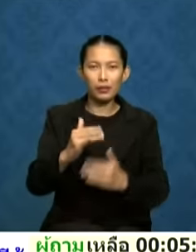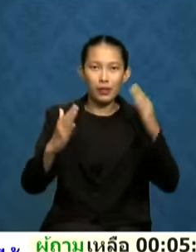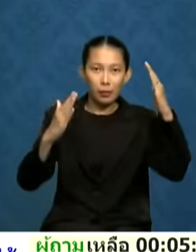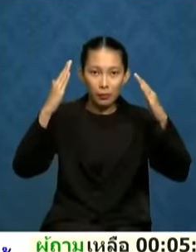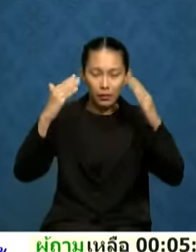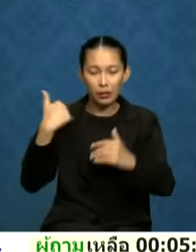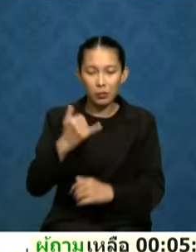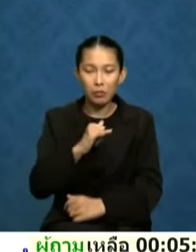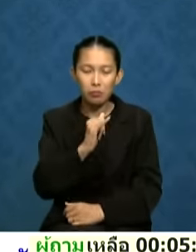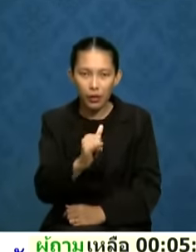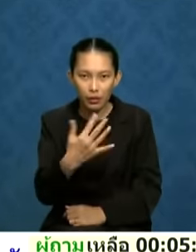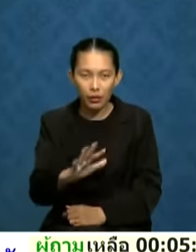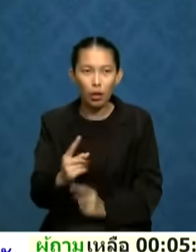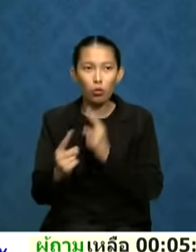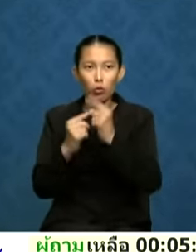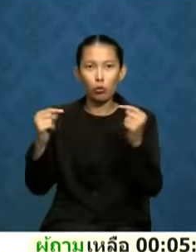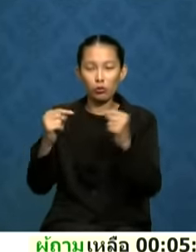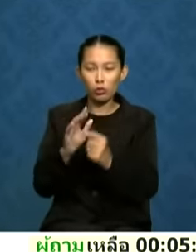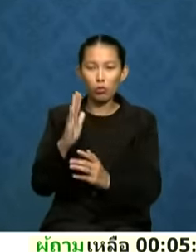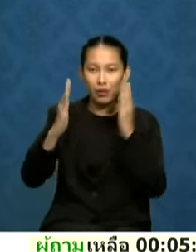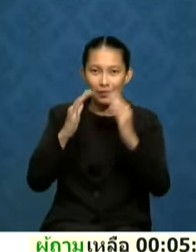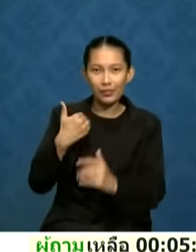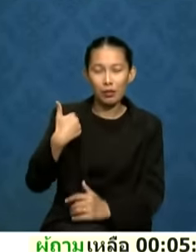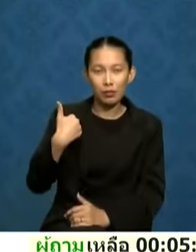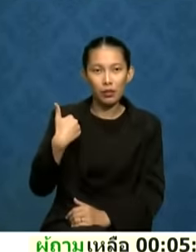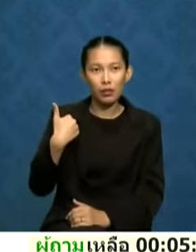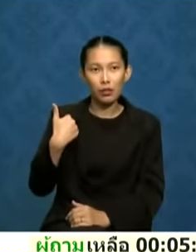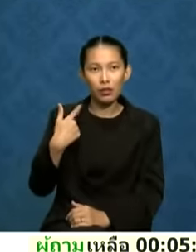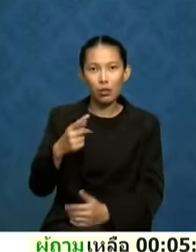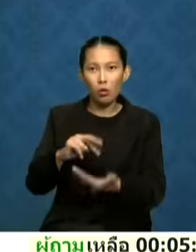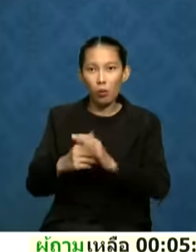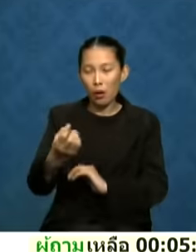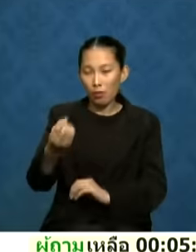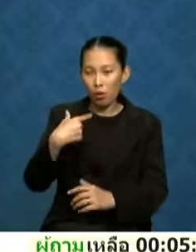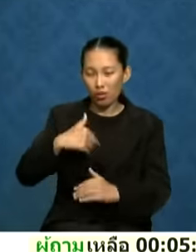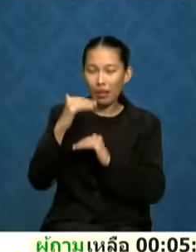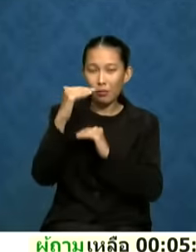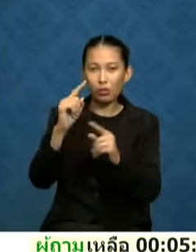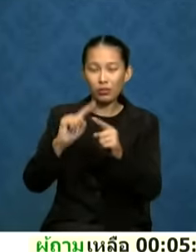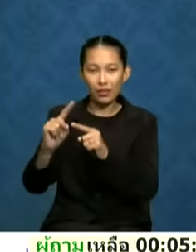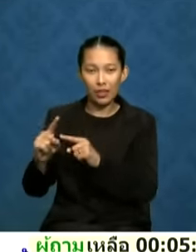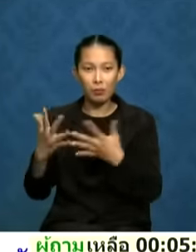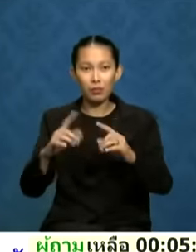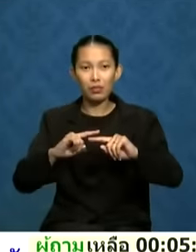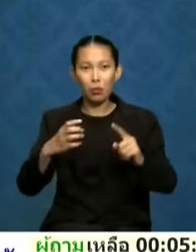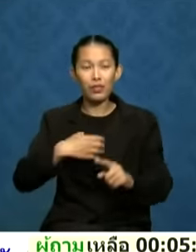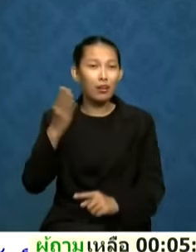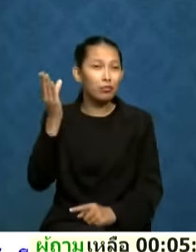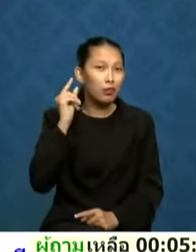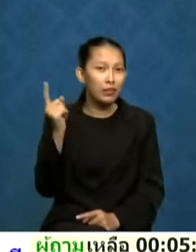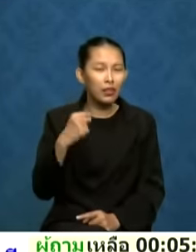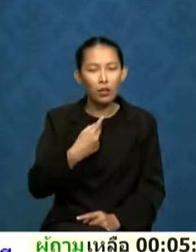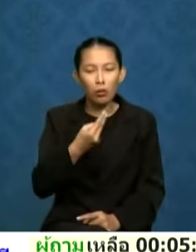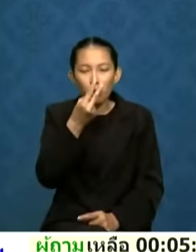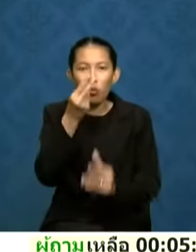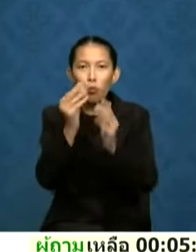ผมคุยกัผู้อำหน่วยควสรขขทฝงมาริเซียไม่ได้บอกวาเขาจะตมากหนดอะไรกับเรานะครับแต่อยากจะฟังวาเขามองเร